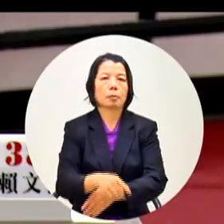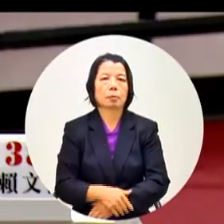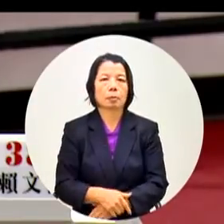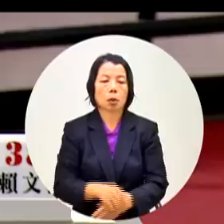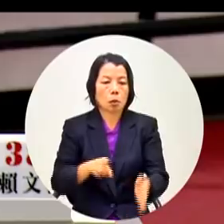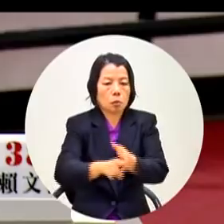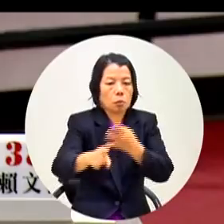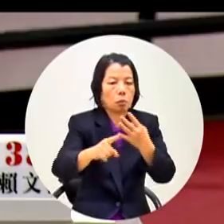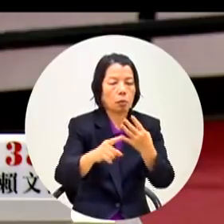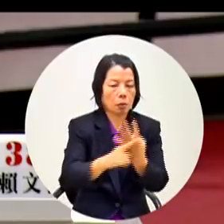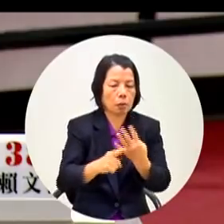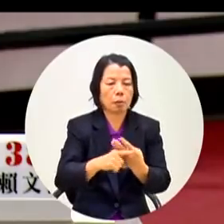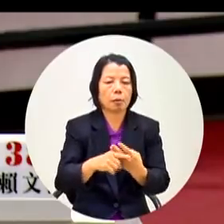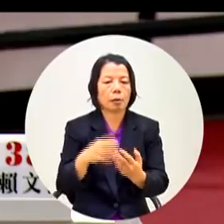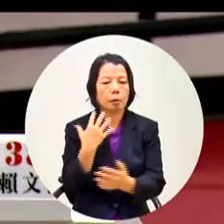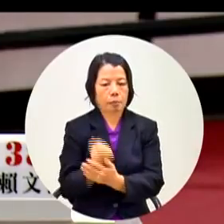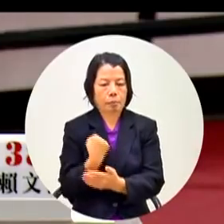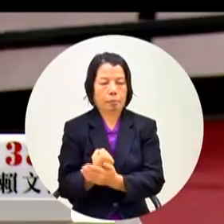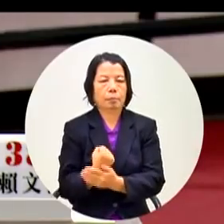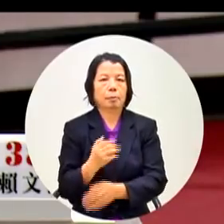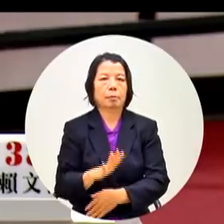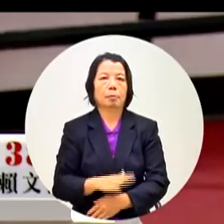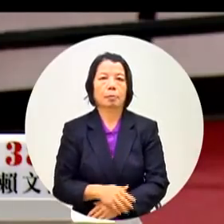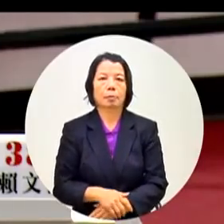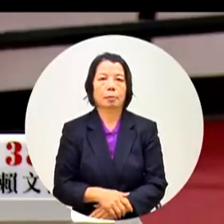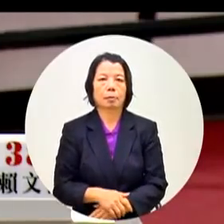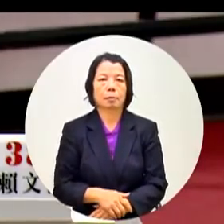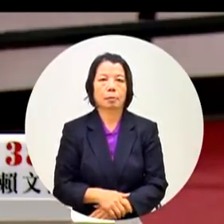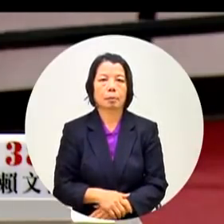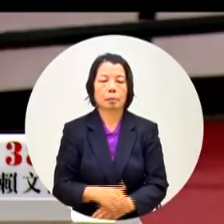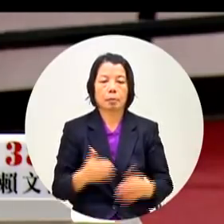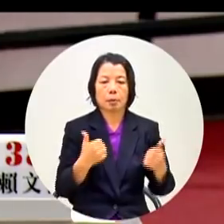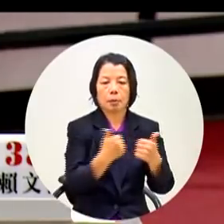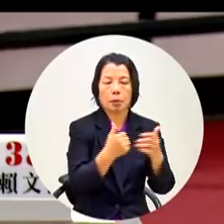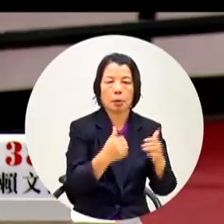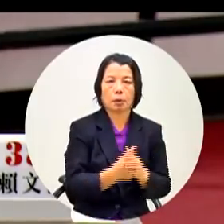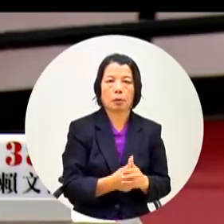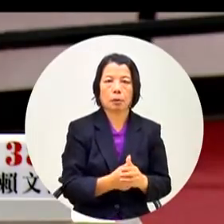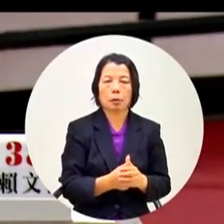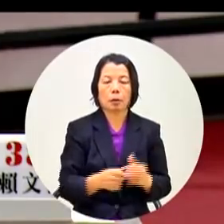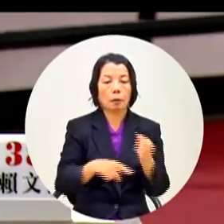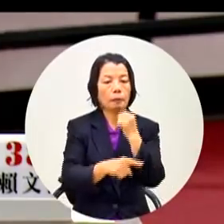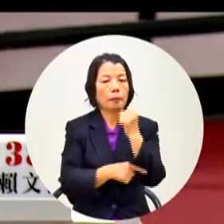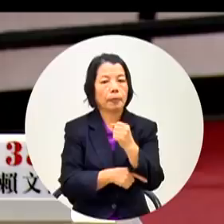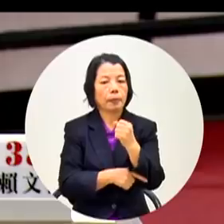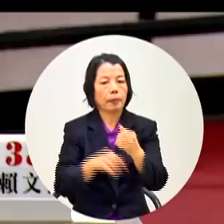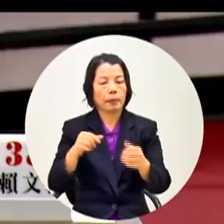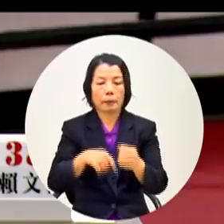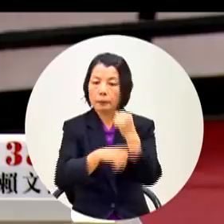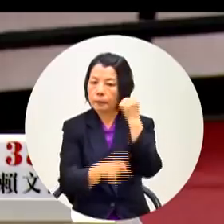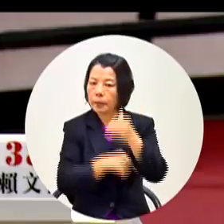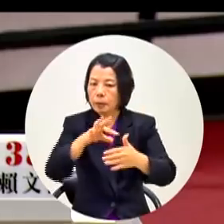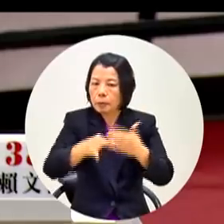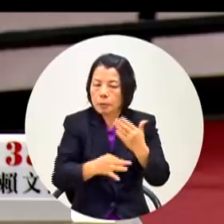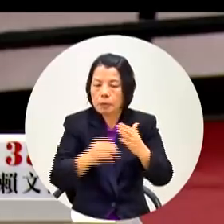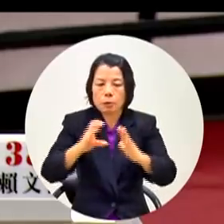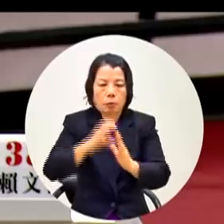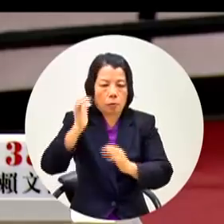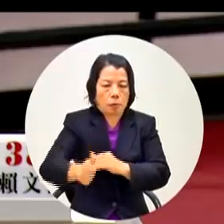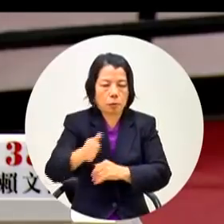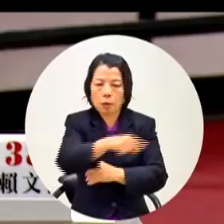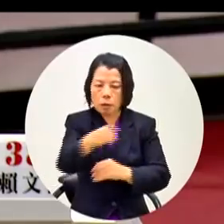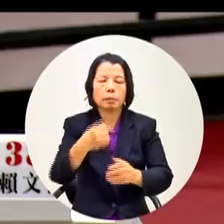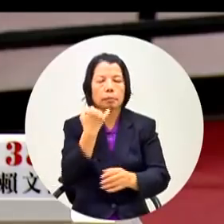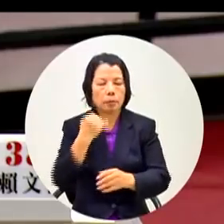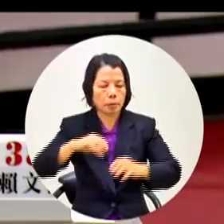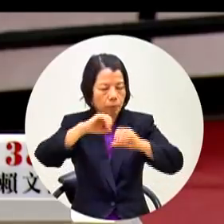实局长跟现在法制局长跟政风处，其实你们要查都很好查，你们的资料资讯都比我们